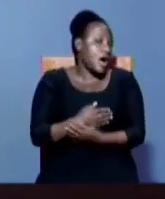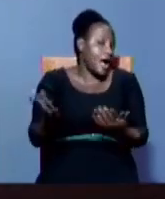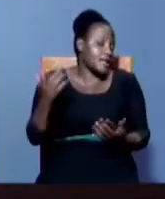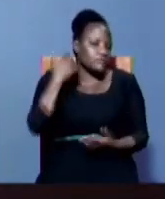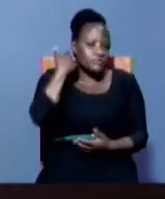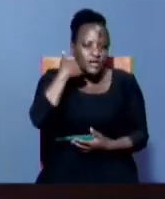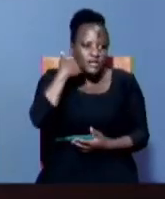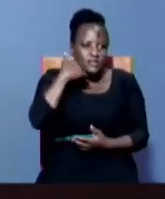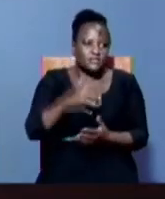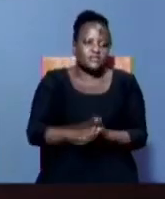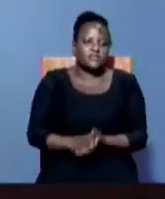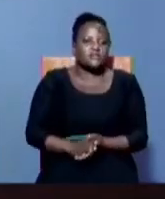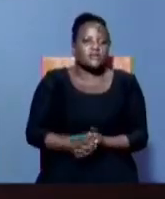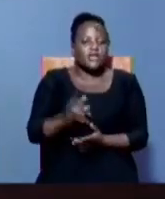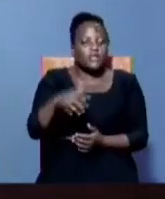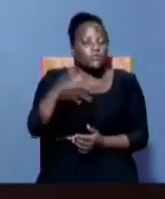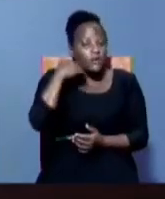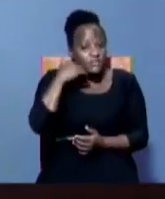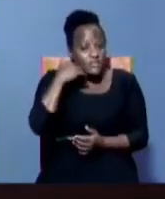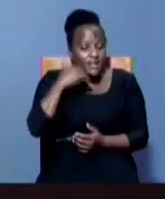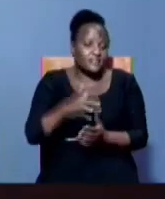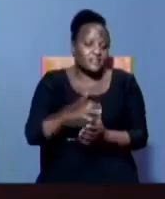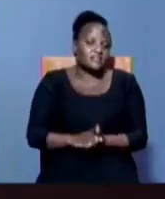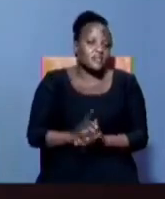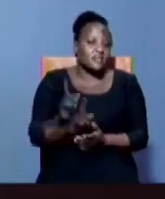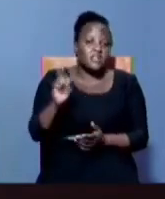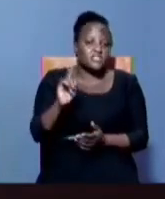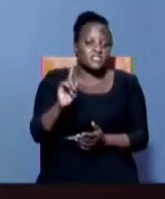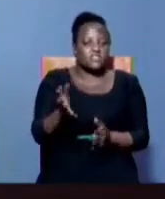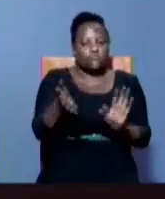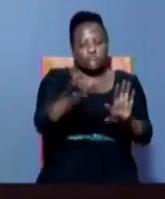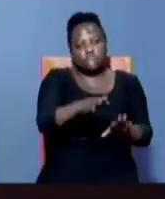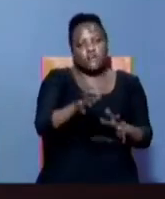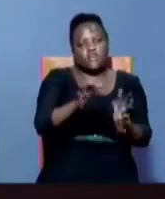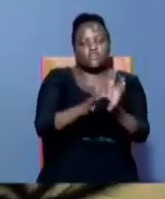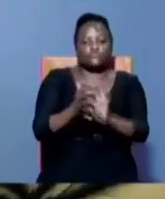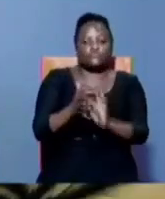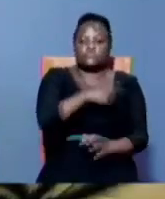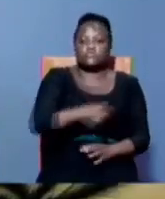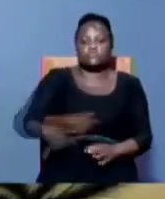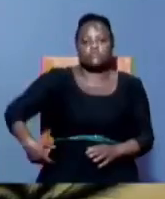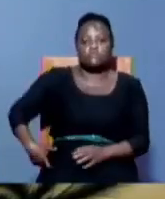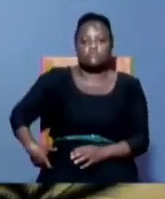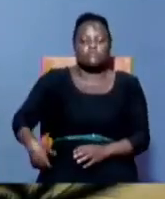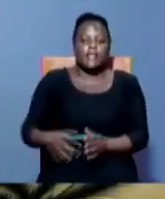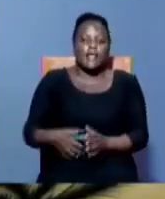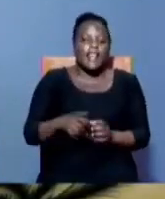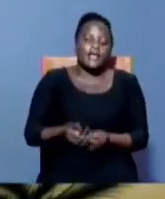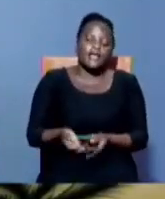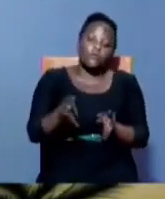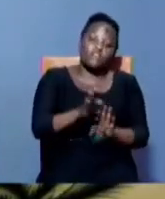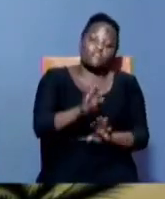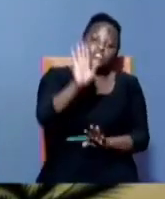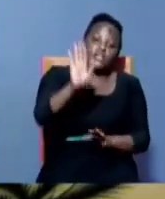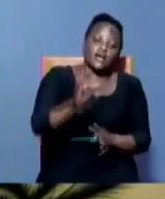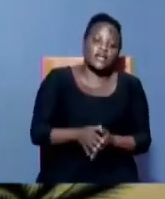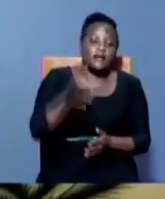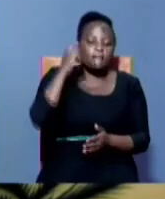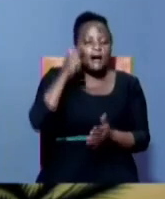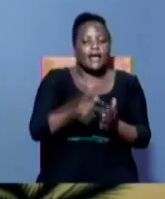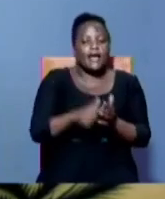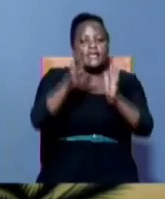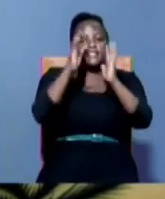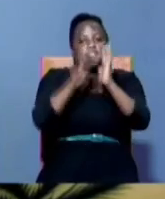mzaa. Ingelikuwa ina mzaa, asingelikufa Yesu Kristo. Lakini kwa kifo chake, maana yake